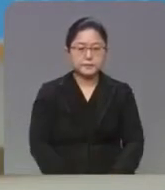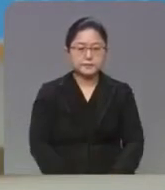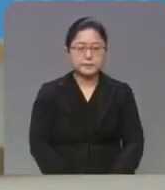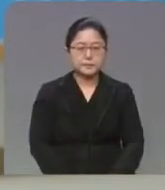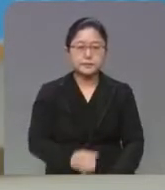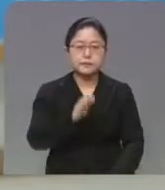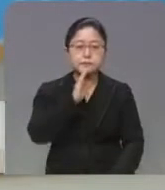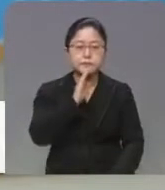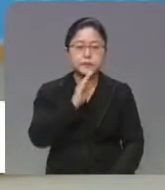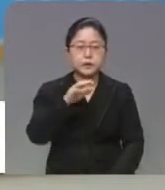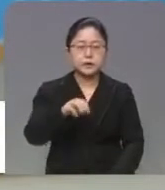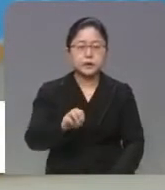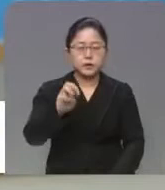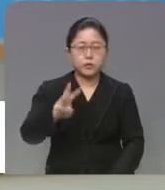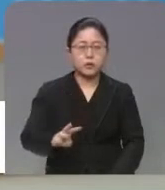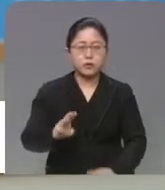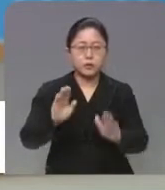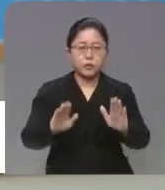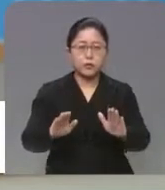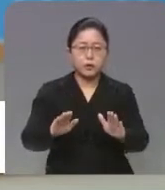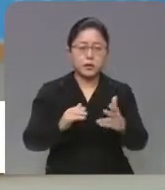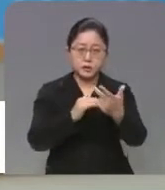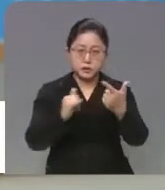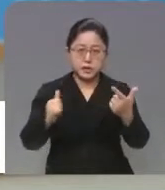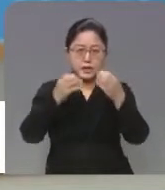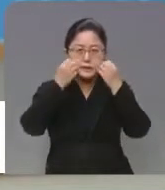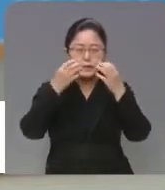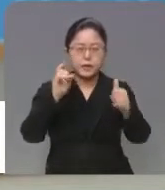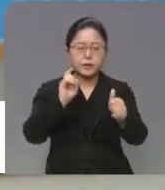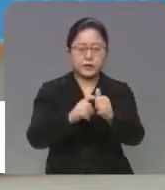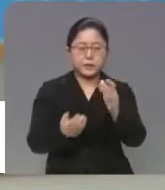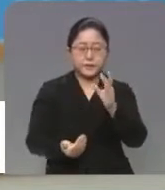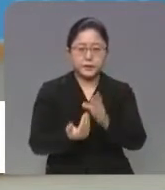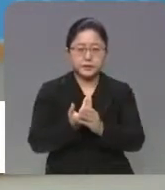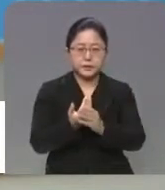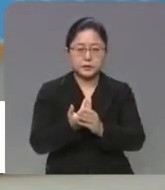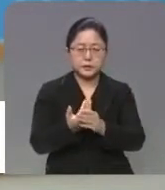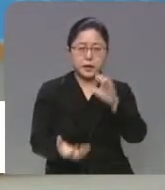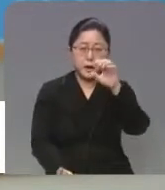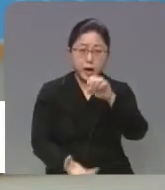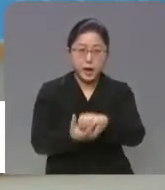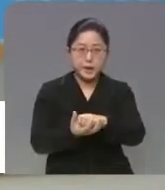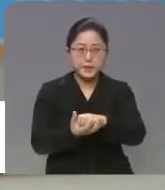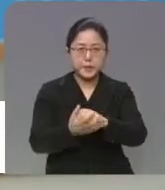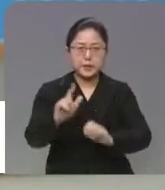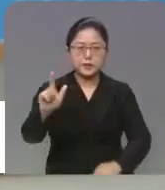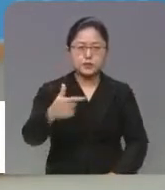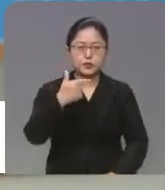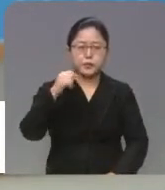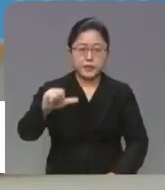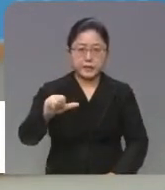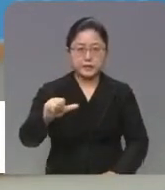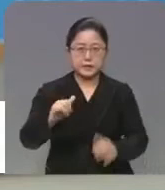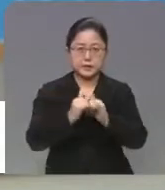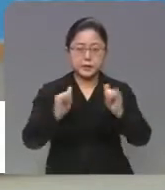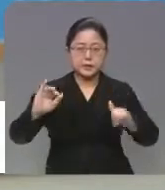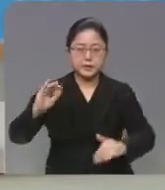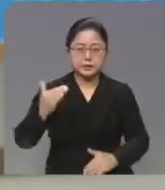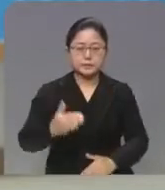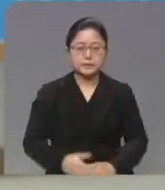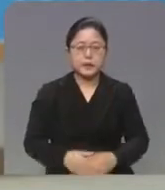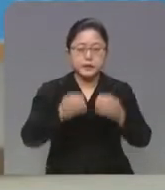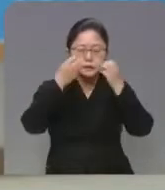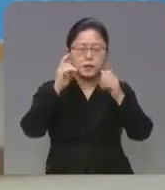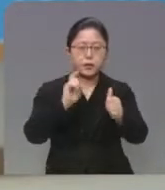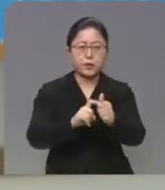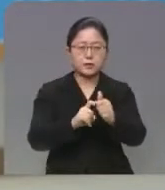네, 그렇습니다. 광주에서는 오늘 6명의 신규 확진자가 나오면서 누적 확진자가 605명으로 늘었습니다.